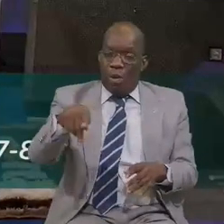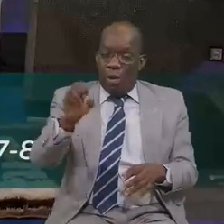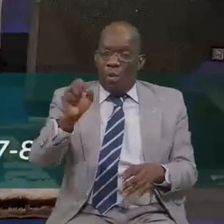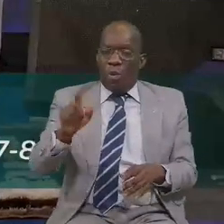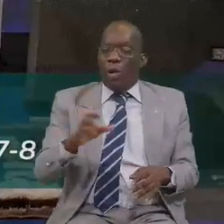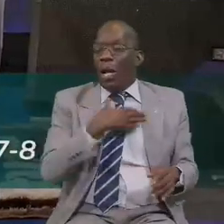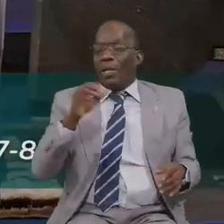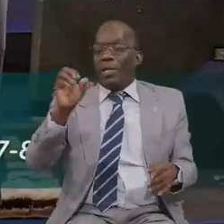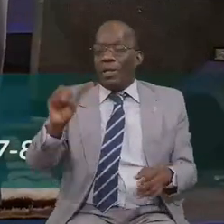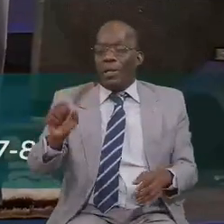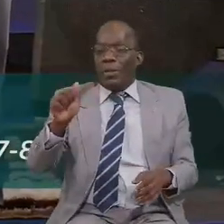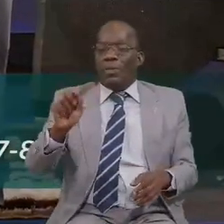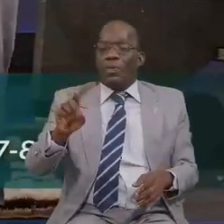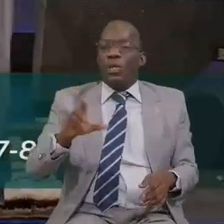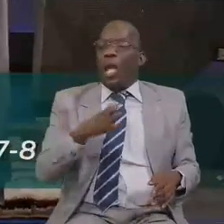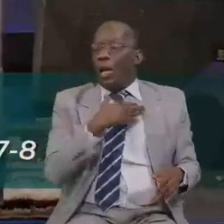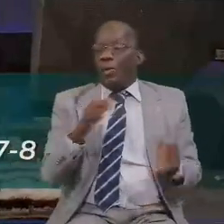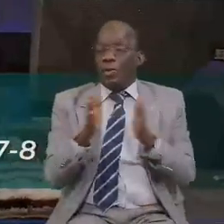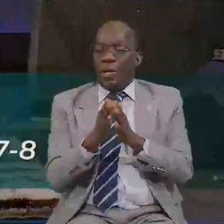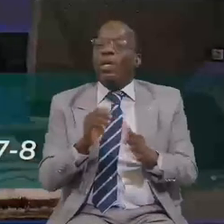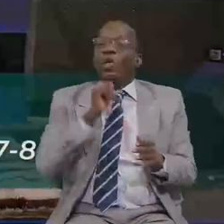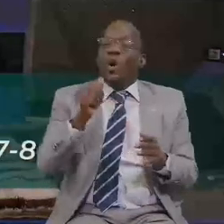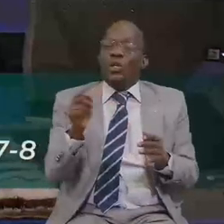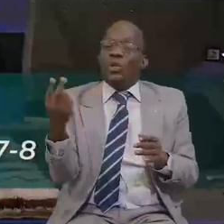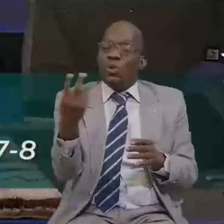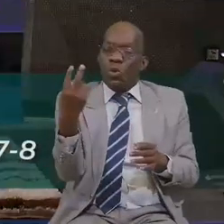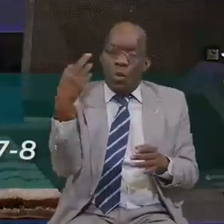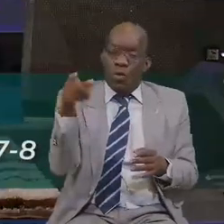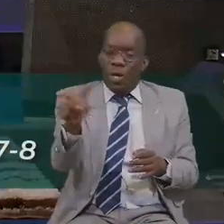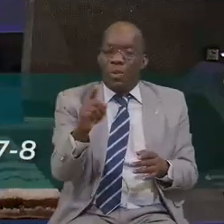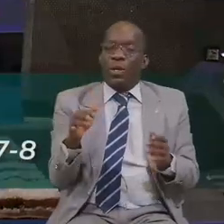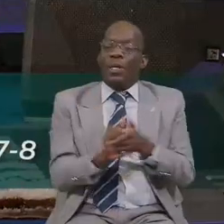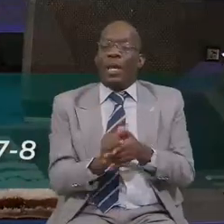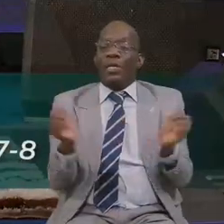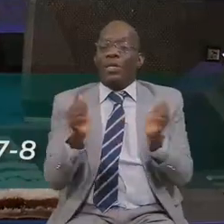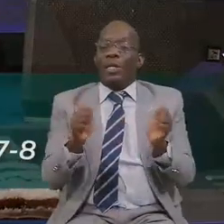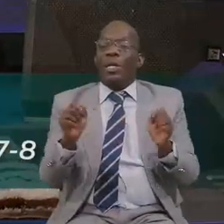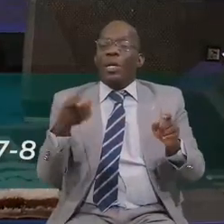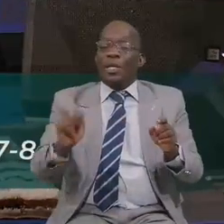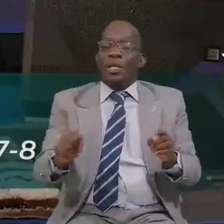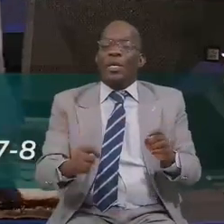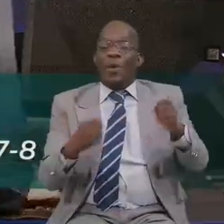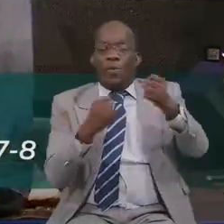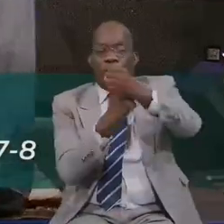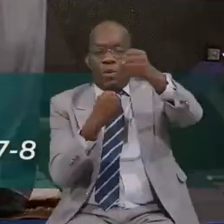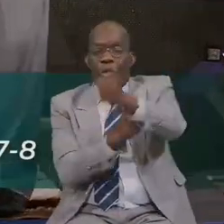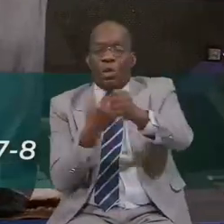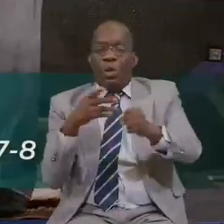seul Paul qui tremblait. Ce n'est pas Silas qui tremblait. La fondation de la prison.